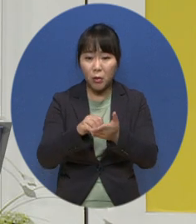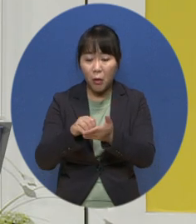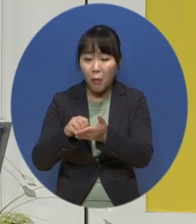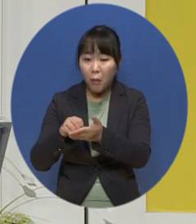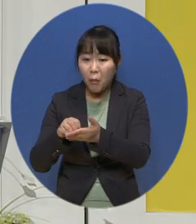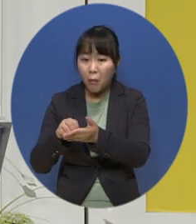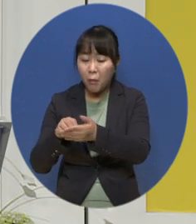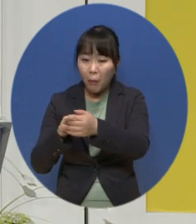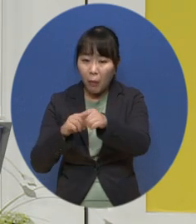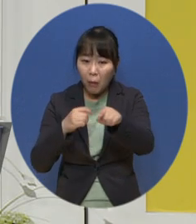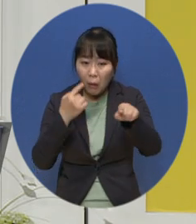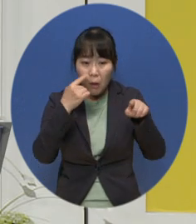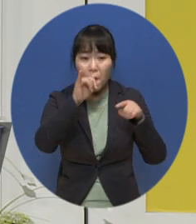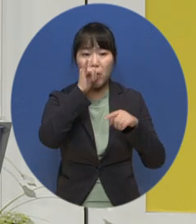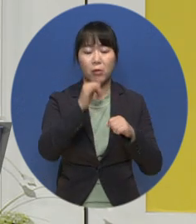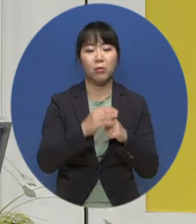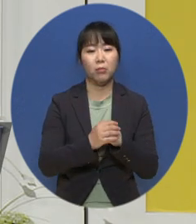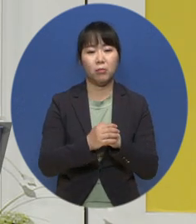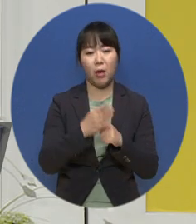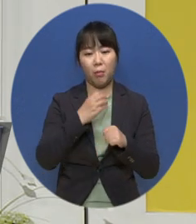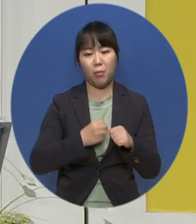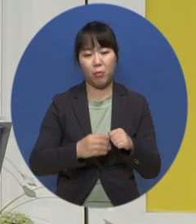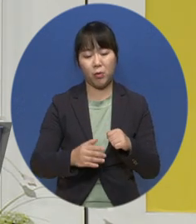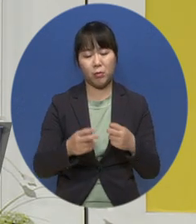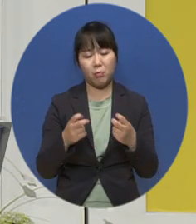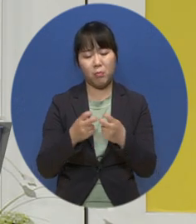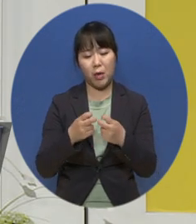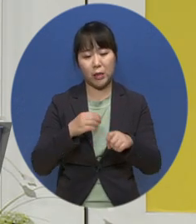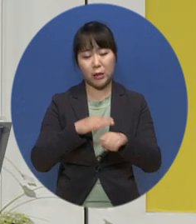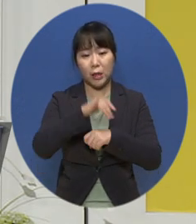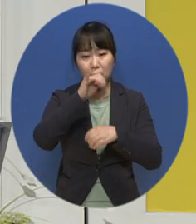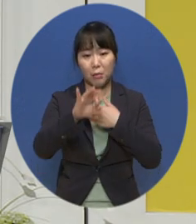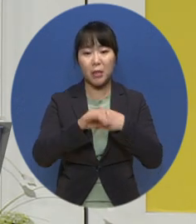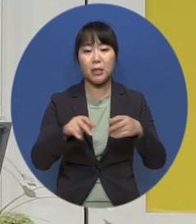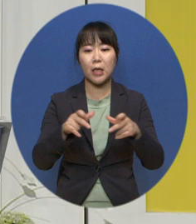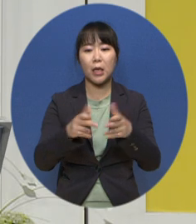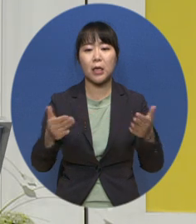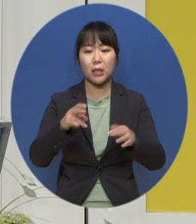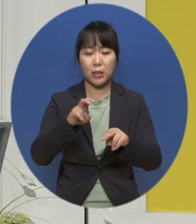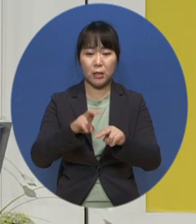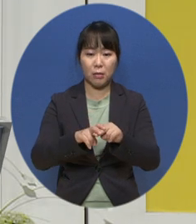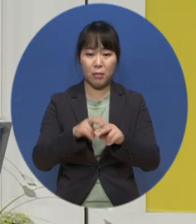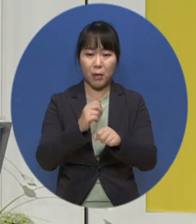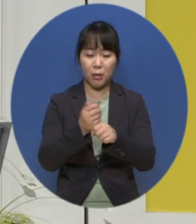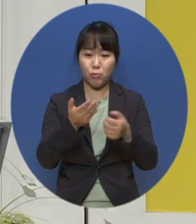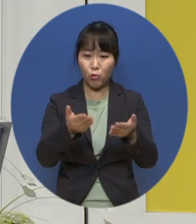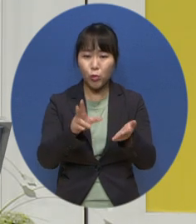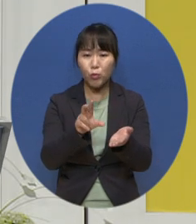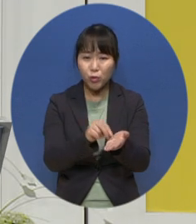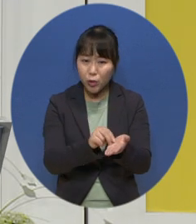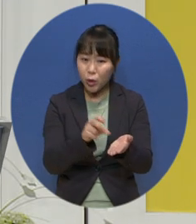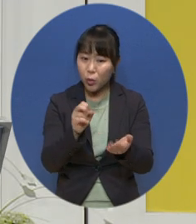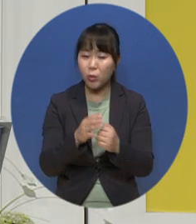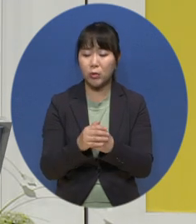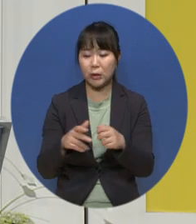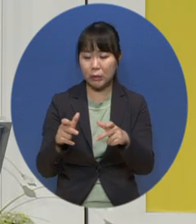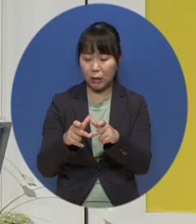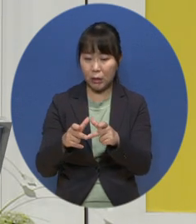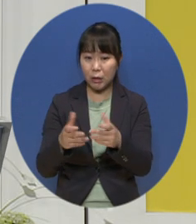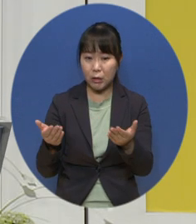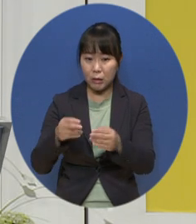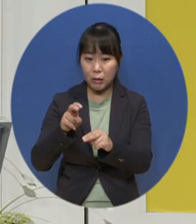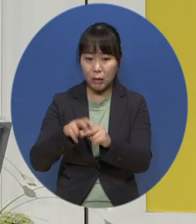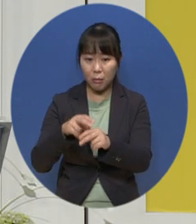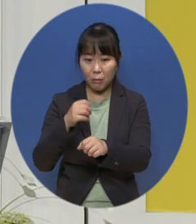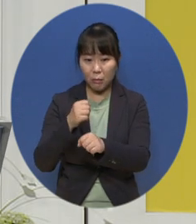나잖아요 이런 복지 방식이 만들어지면 장애인 일거리를 만드는 것도 문제고 법 또 장애인 또 일터를